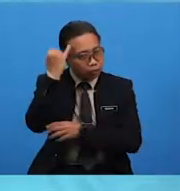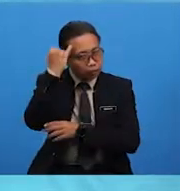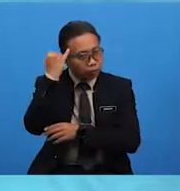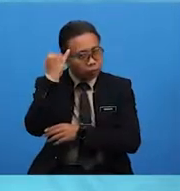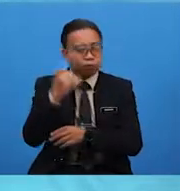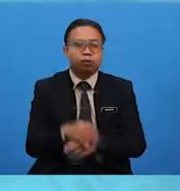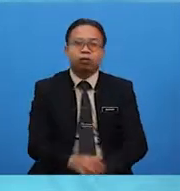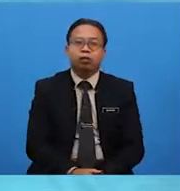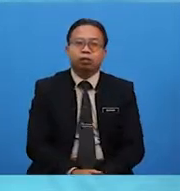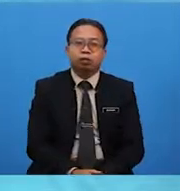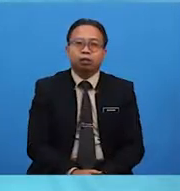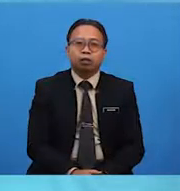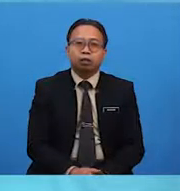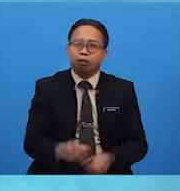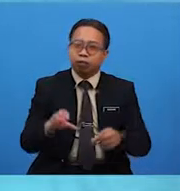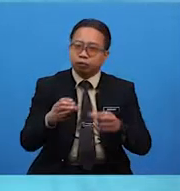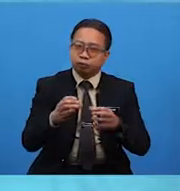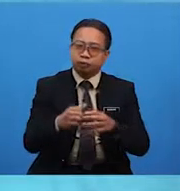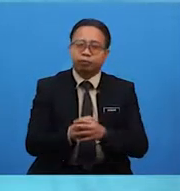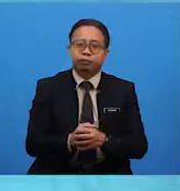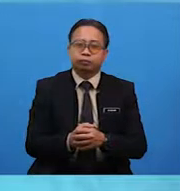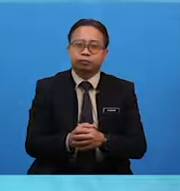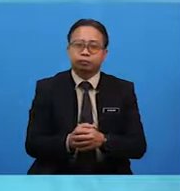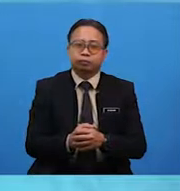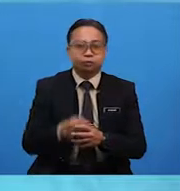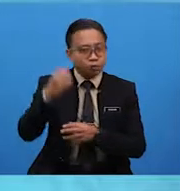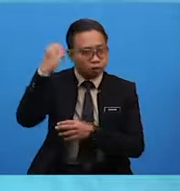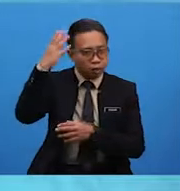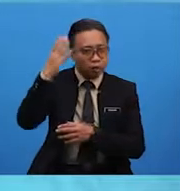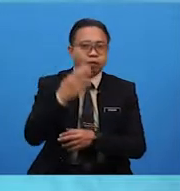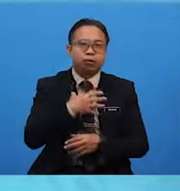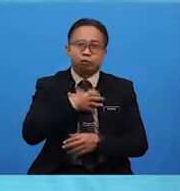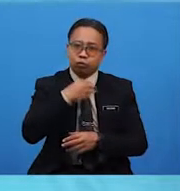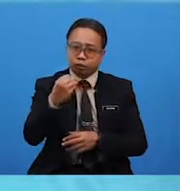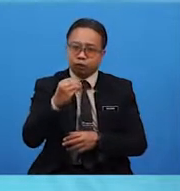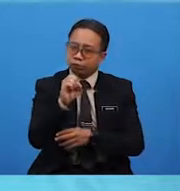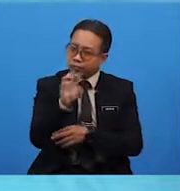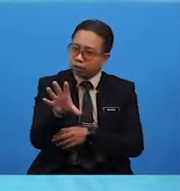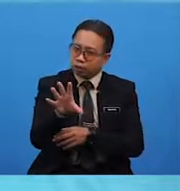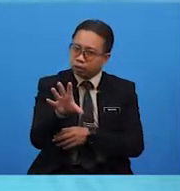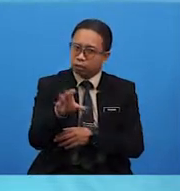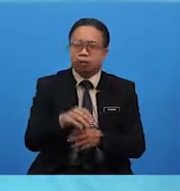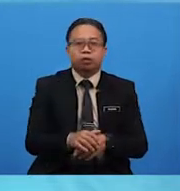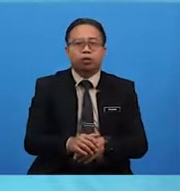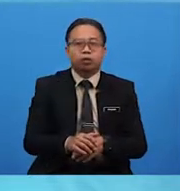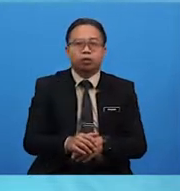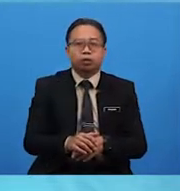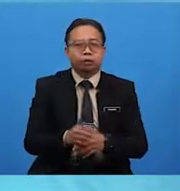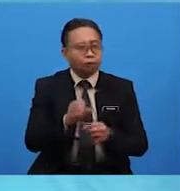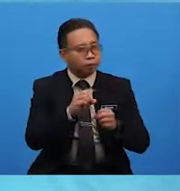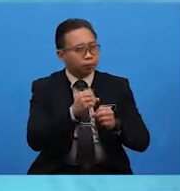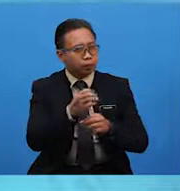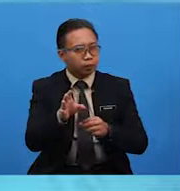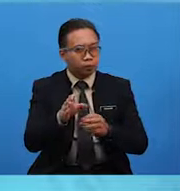yaitu pengetahuan tentang cahaya-cahaya yang putih dapat dibiarkan dan diuraikan atau dibiaskan